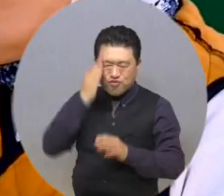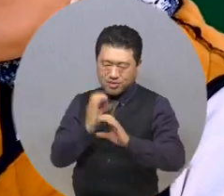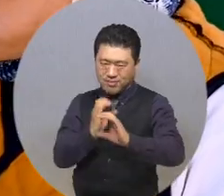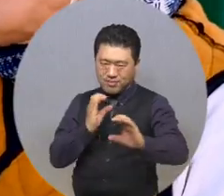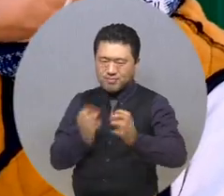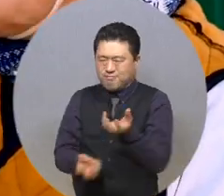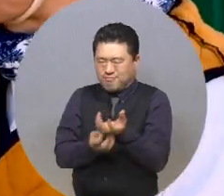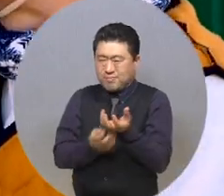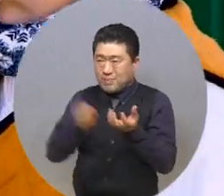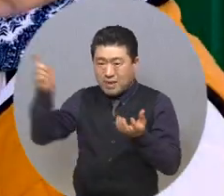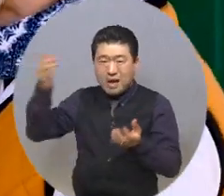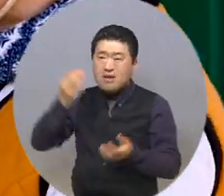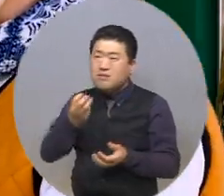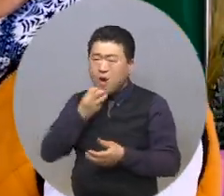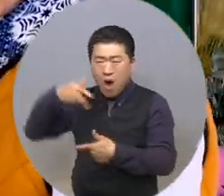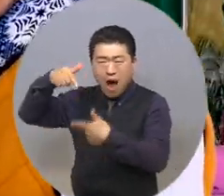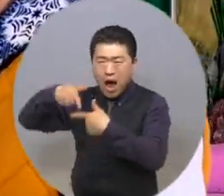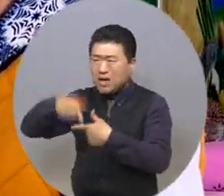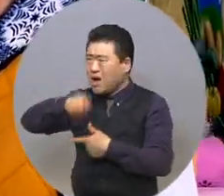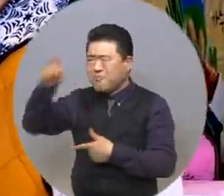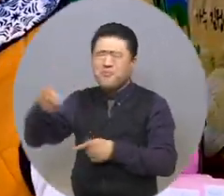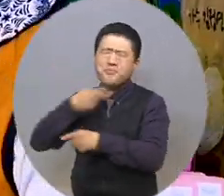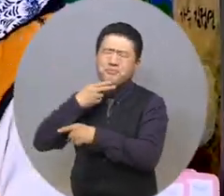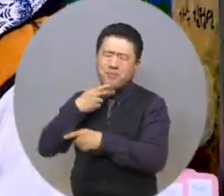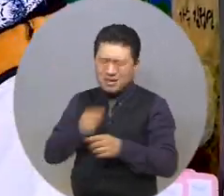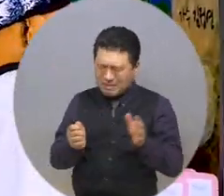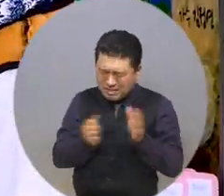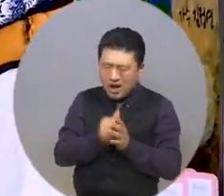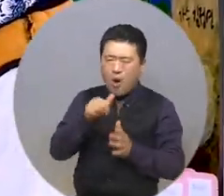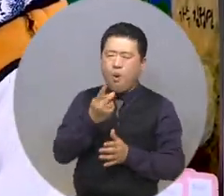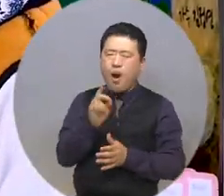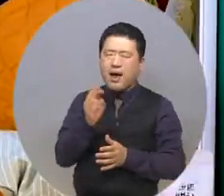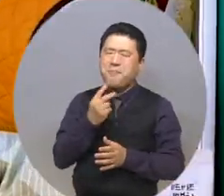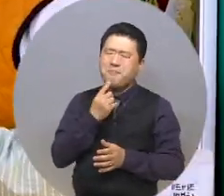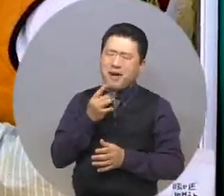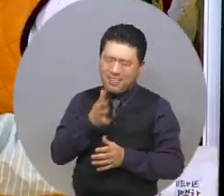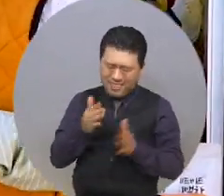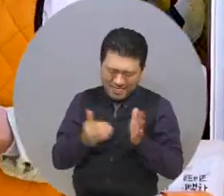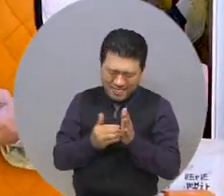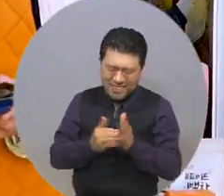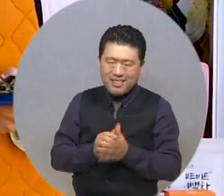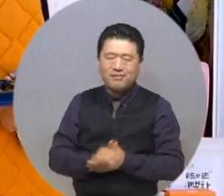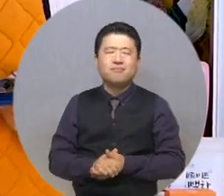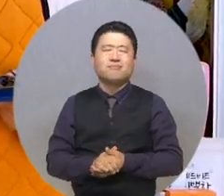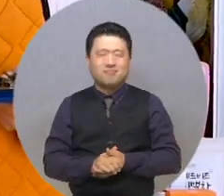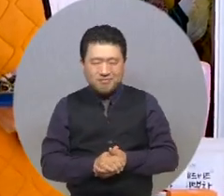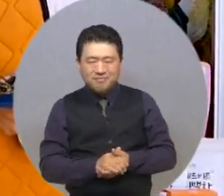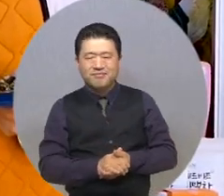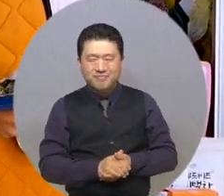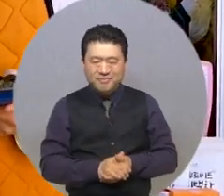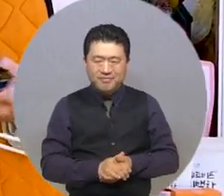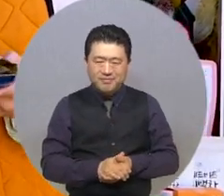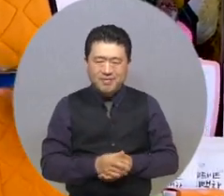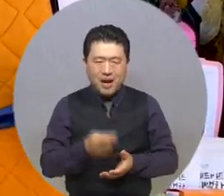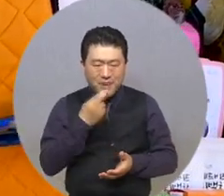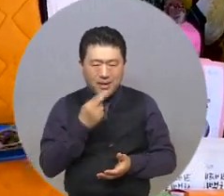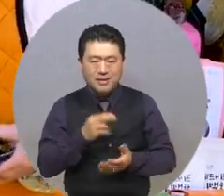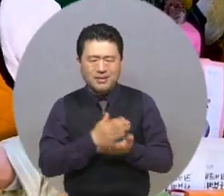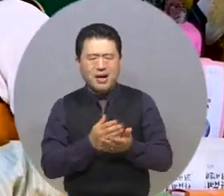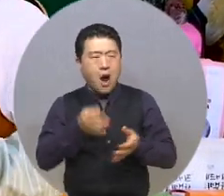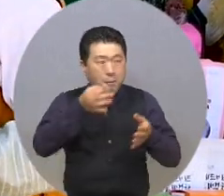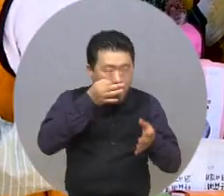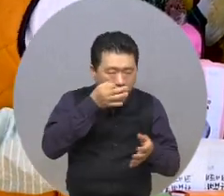서울 강남에 이런 불고기 없어요. 광양에만 있어. 예. 아, 이런 건. 좋습니다, 좋습니다. 볼거리, 즐길거리, 먹을거리